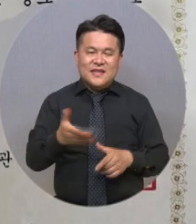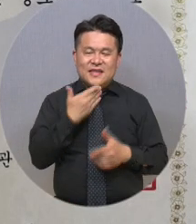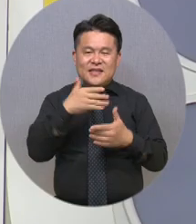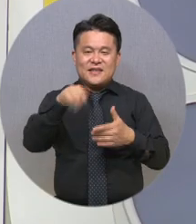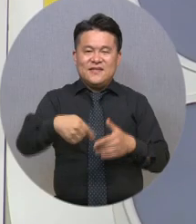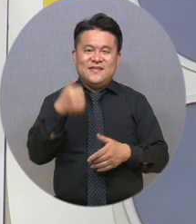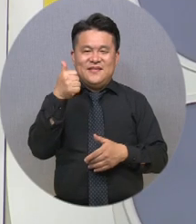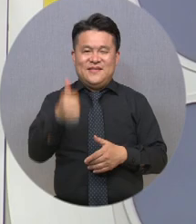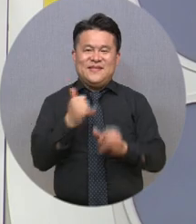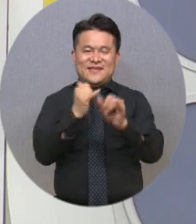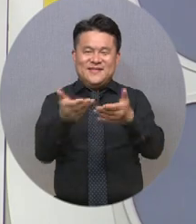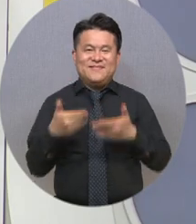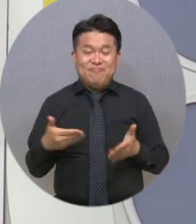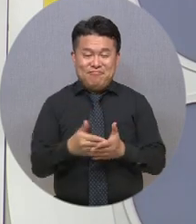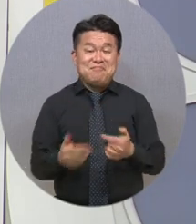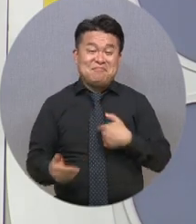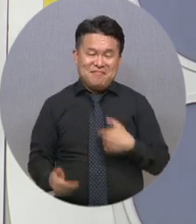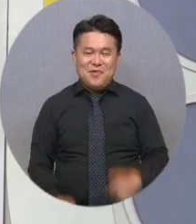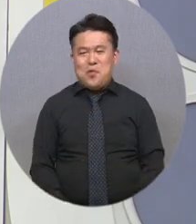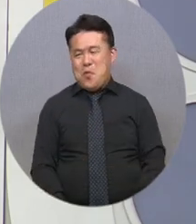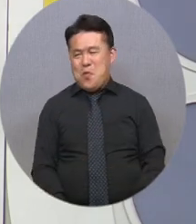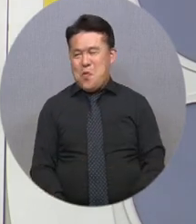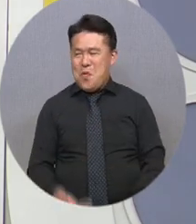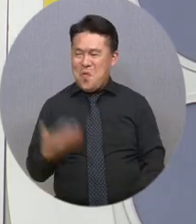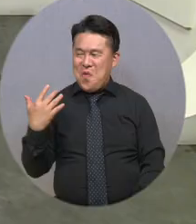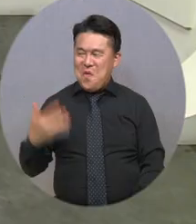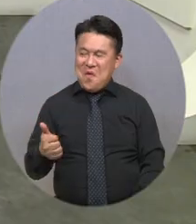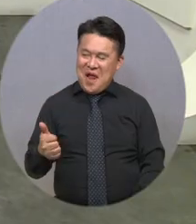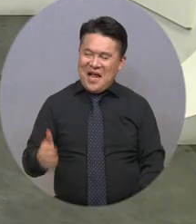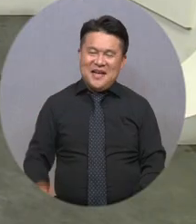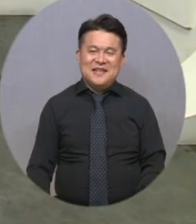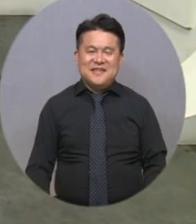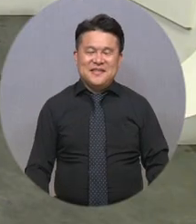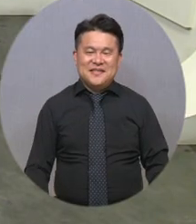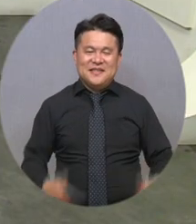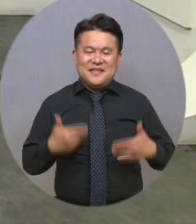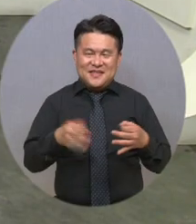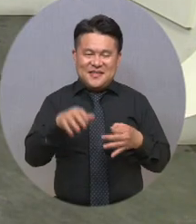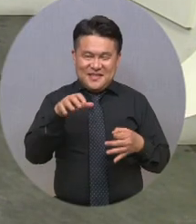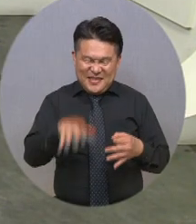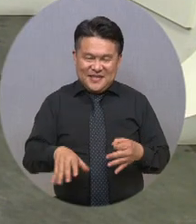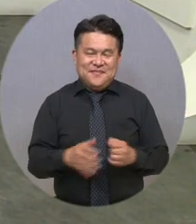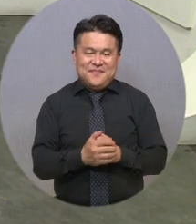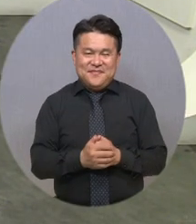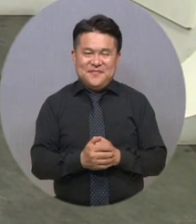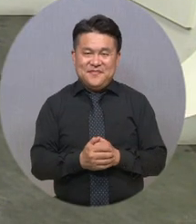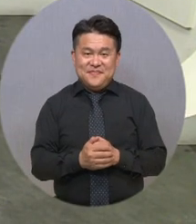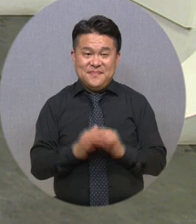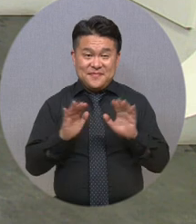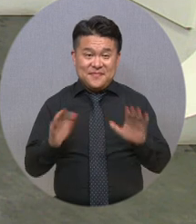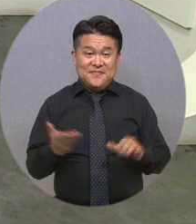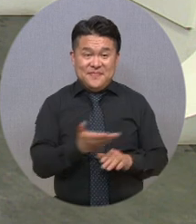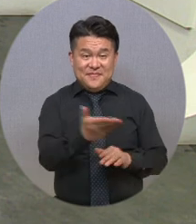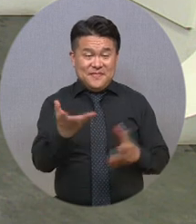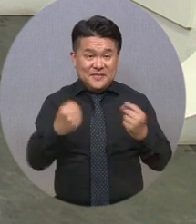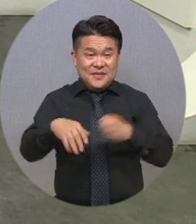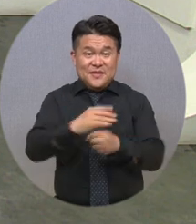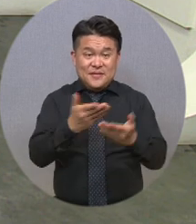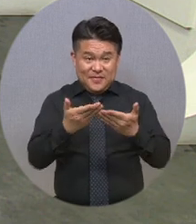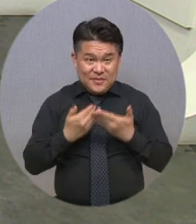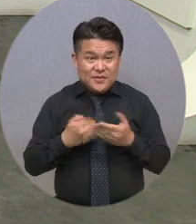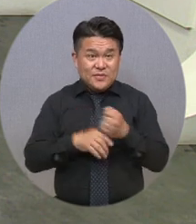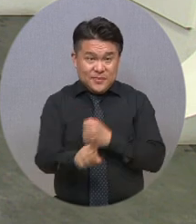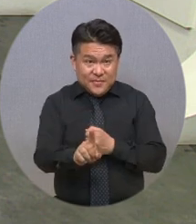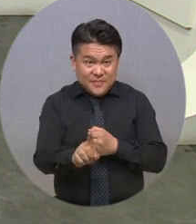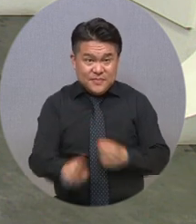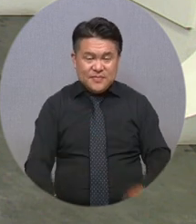장관님께서 상 주셨죠? 아, 그래요? 네. 예, 남도장터가 여러분께 뜨거운 사랑을 받은 것은